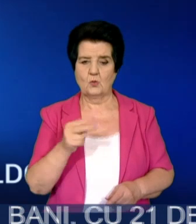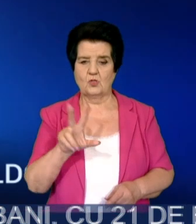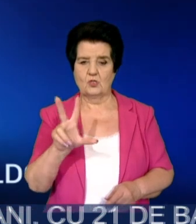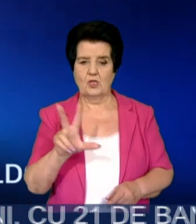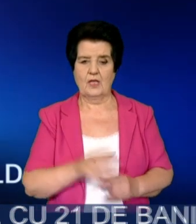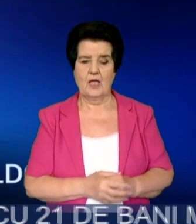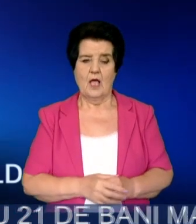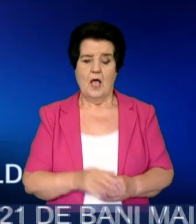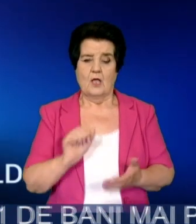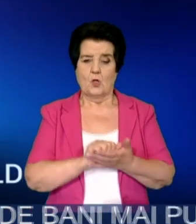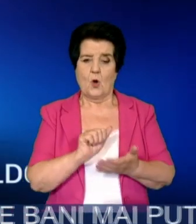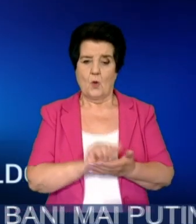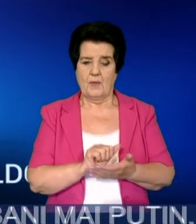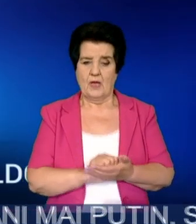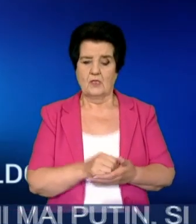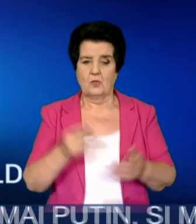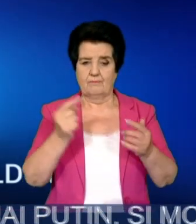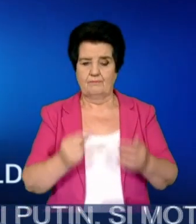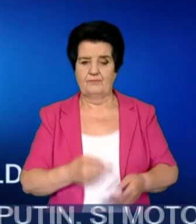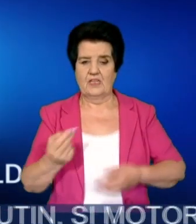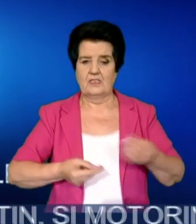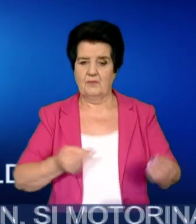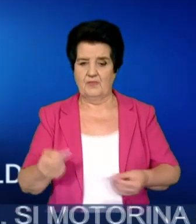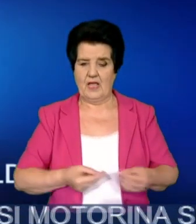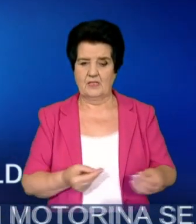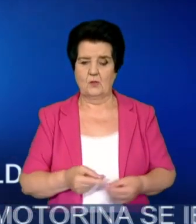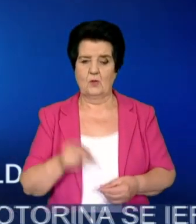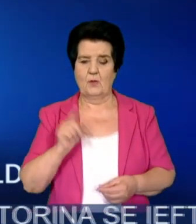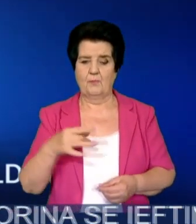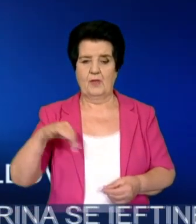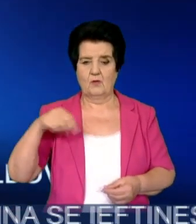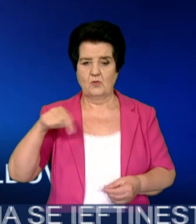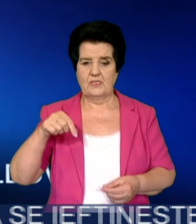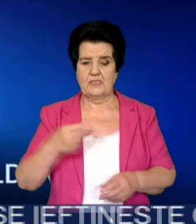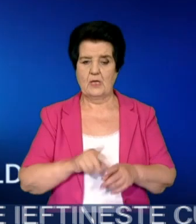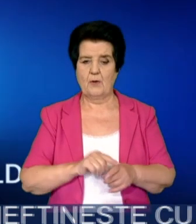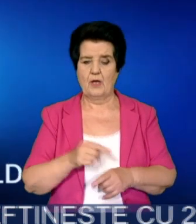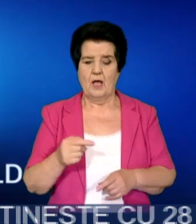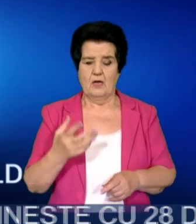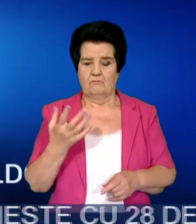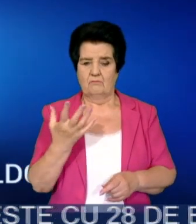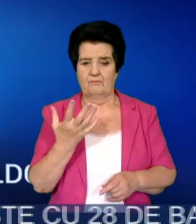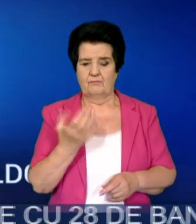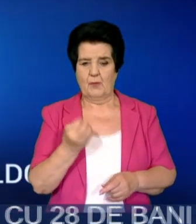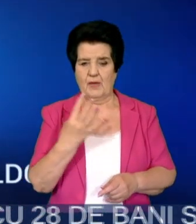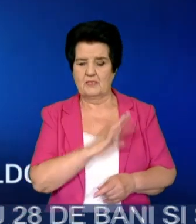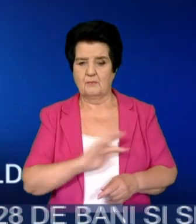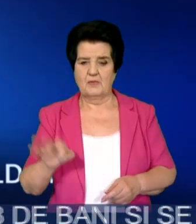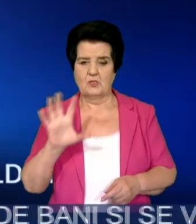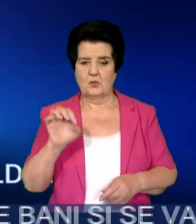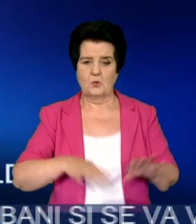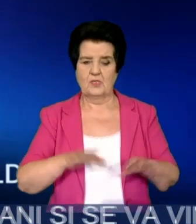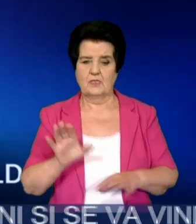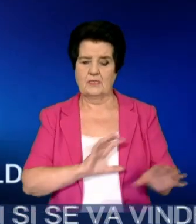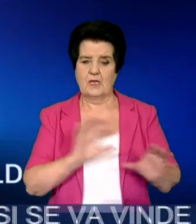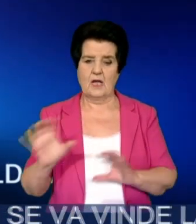2022-2023. Potrivit documentului, deja a fost semnat contractul de achiziție pentru primele 14.500 de tone. Guvernul își mai propune să